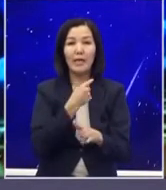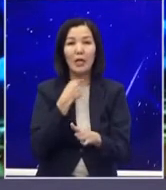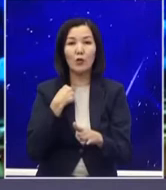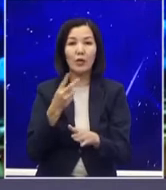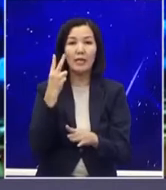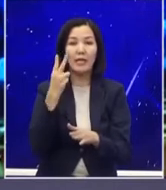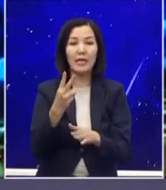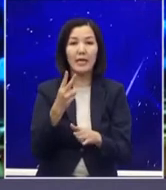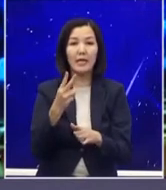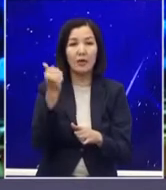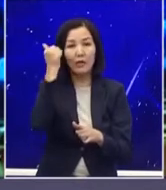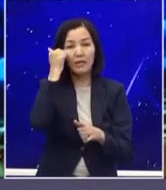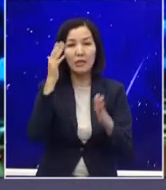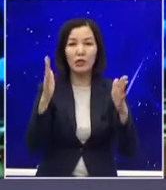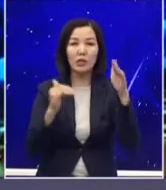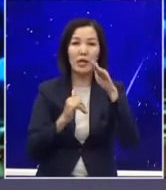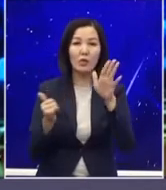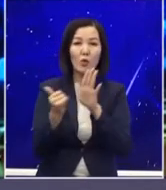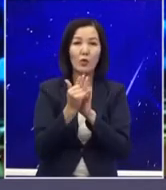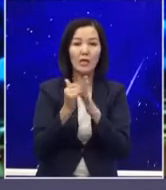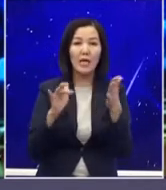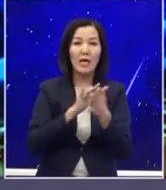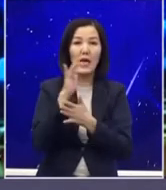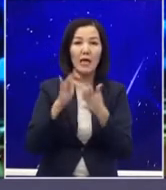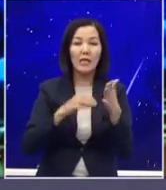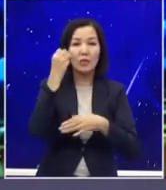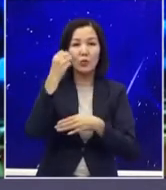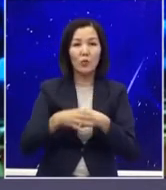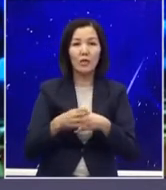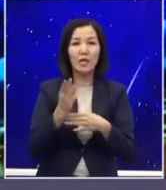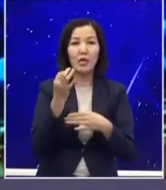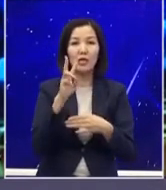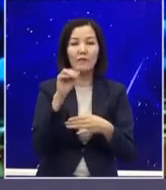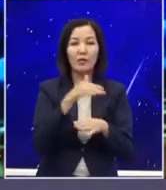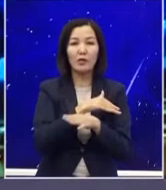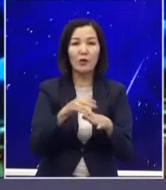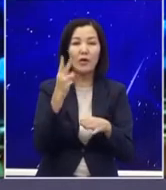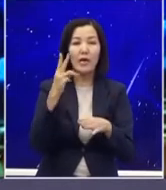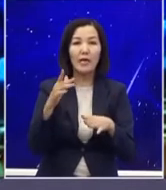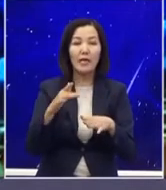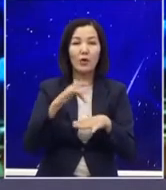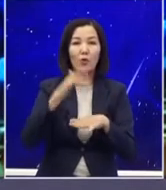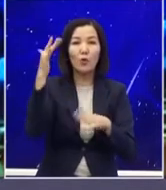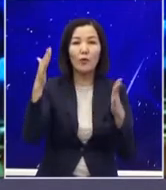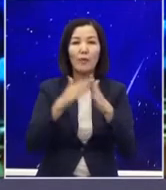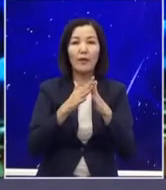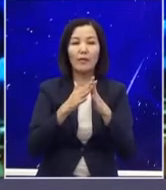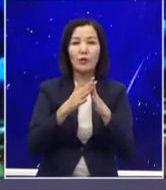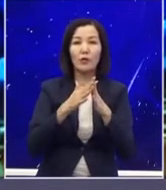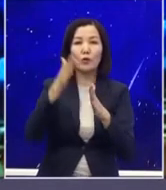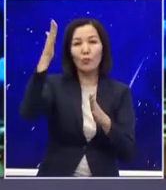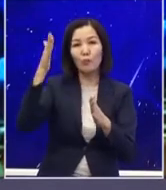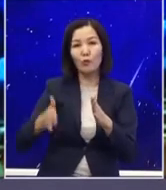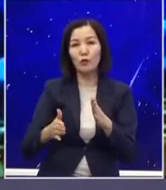бірдей ескерткіш тақта орнатылды. Шахар орталығы Шевченко көшесіндегі көпқабатты екі тұрғын үй бұрышына Мұхаммед Нұр Мұсабаев